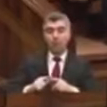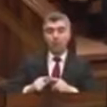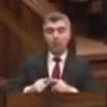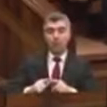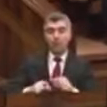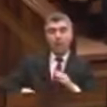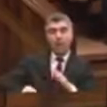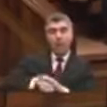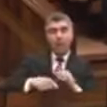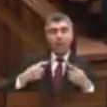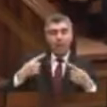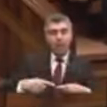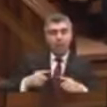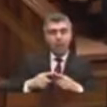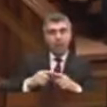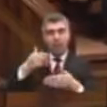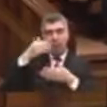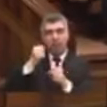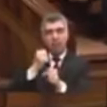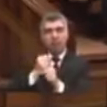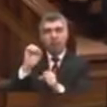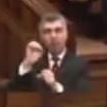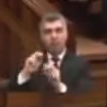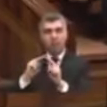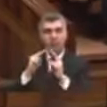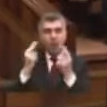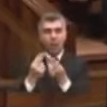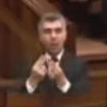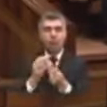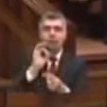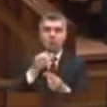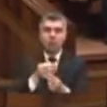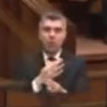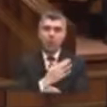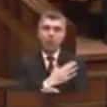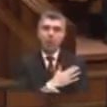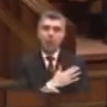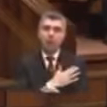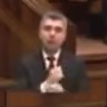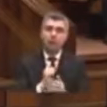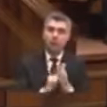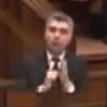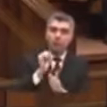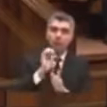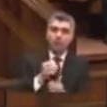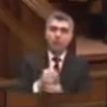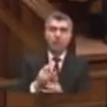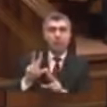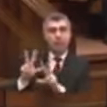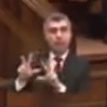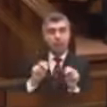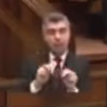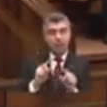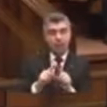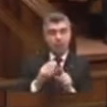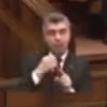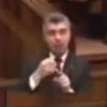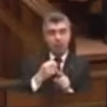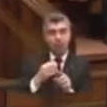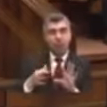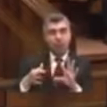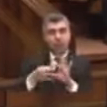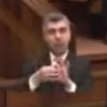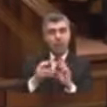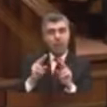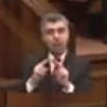منهم كينتميوا لمغاربه العالم داروا النيه مع وليد الركراكي وشفتوا فين وصلوا، وهي نفس النيه اللي دارتها الجاليه مع بنك المغرب